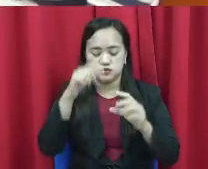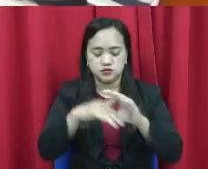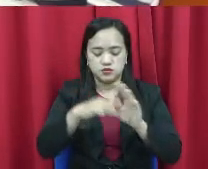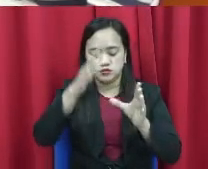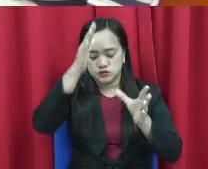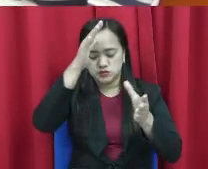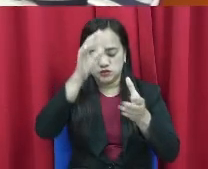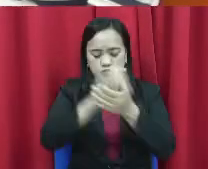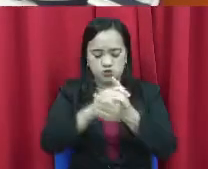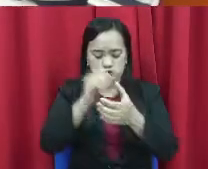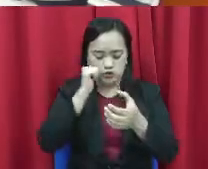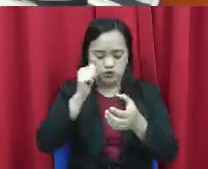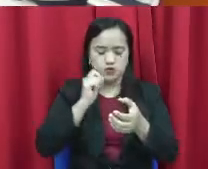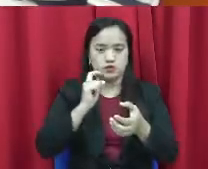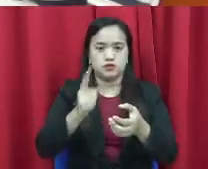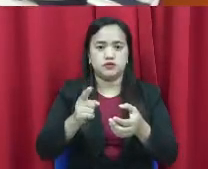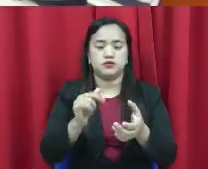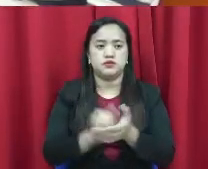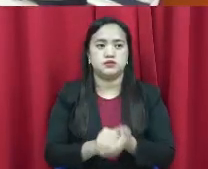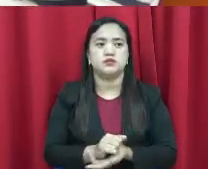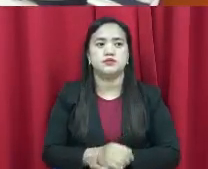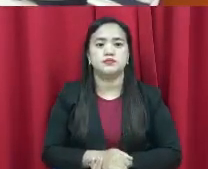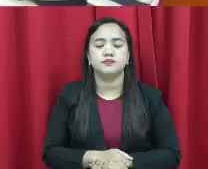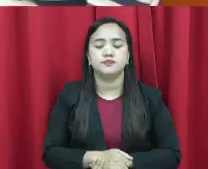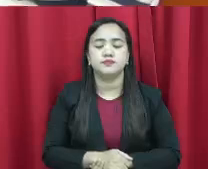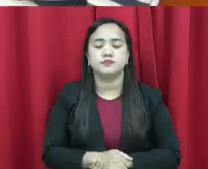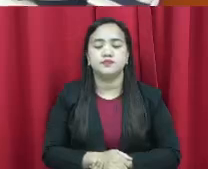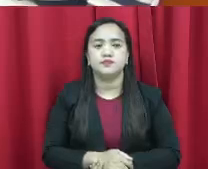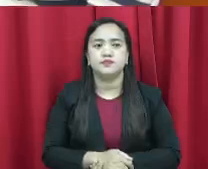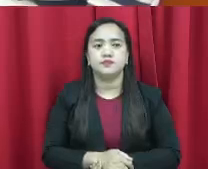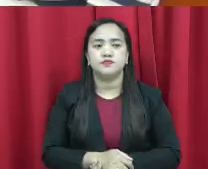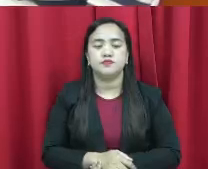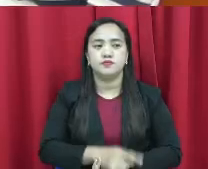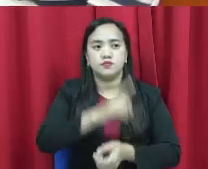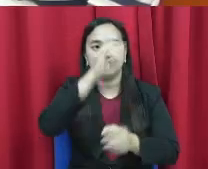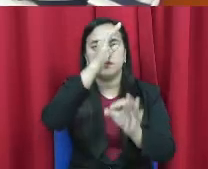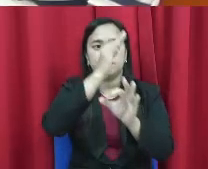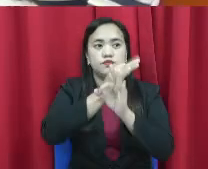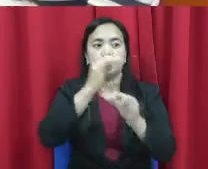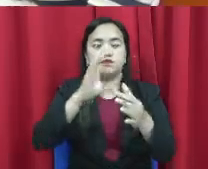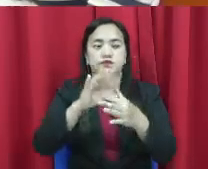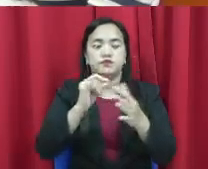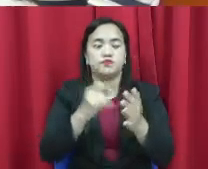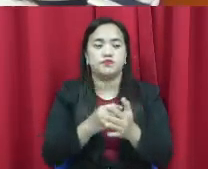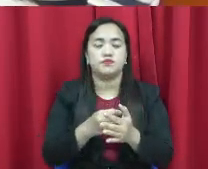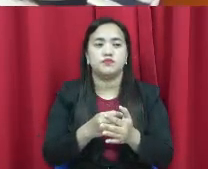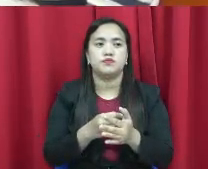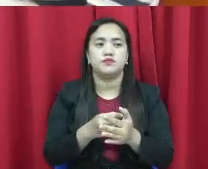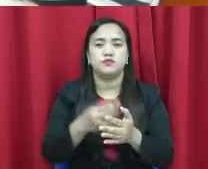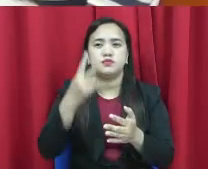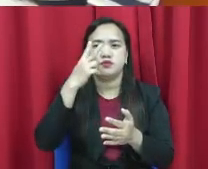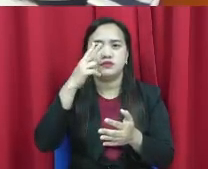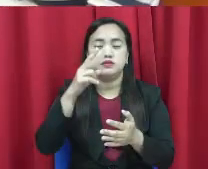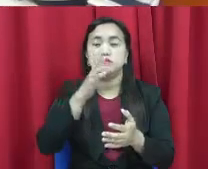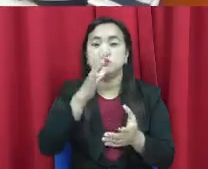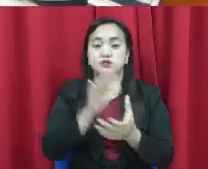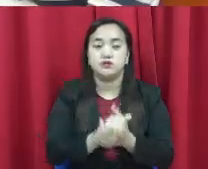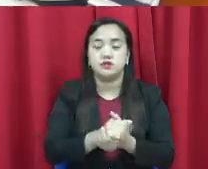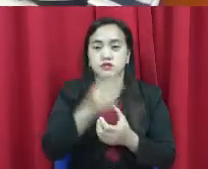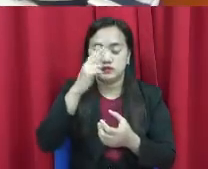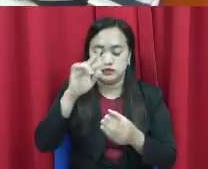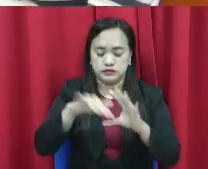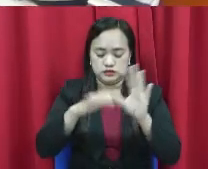ko ang lagi niyang sinasabi sa akin is ang Focus kasi ng babae kapag ang tayong Wives po nakita natin na sa sa